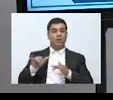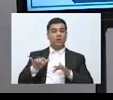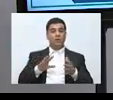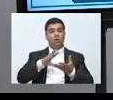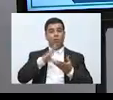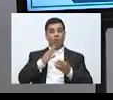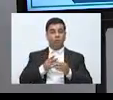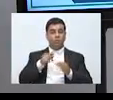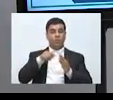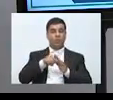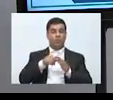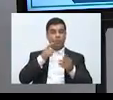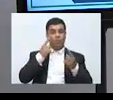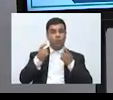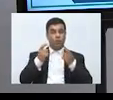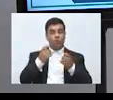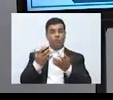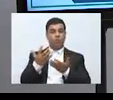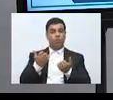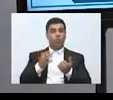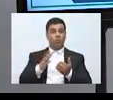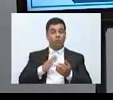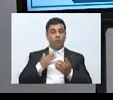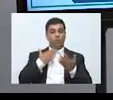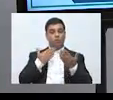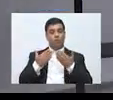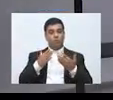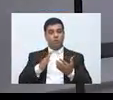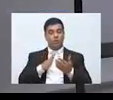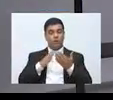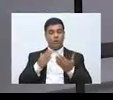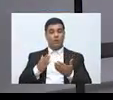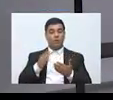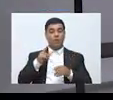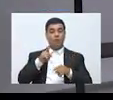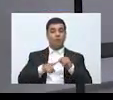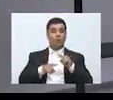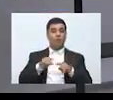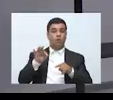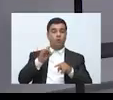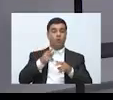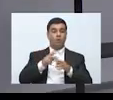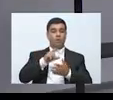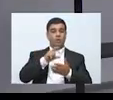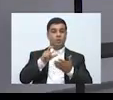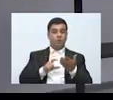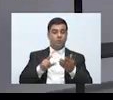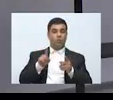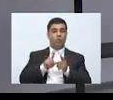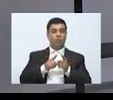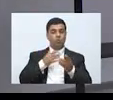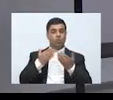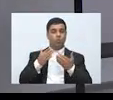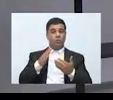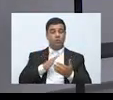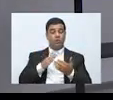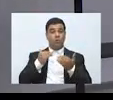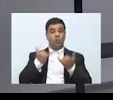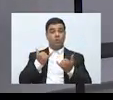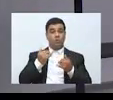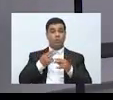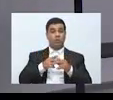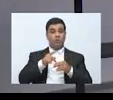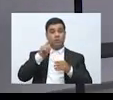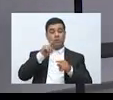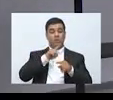фаолият хақыда малыматлар алдык, сухбатлаштык. Ватан хақыдагы шиырлар хақыда сухбатлаштык. Енді тез